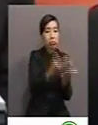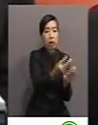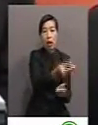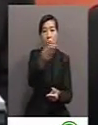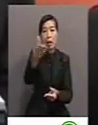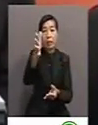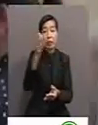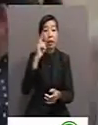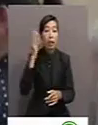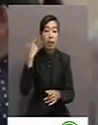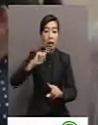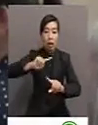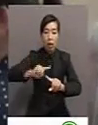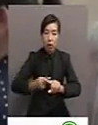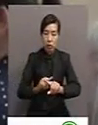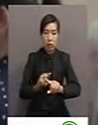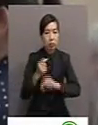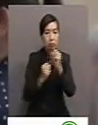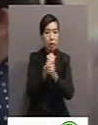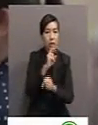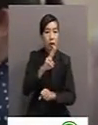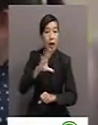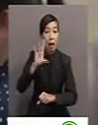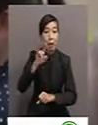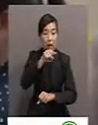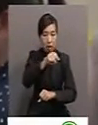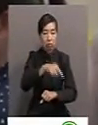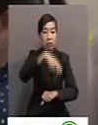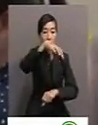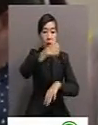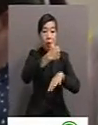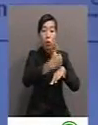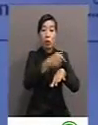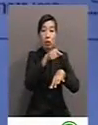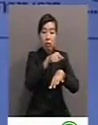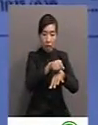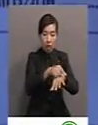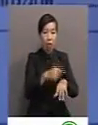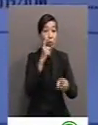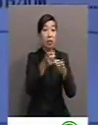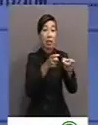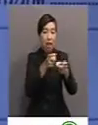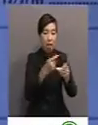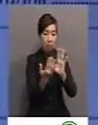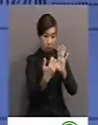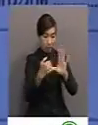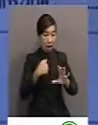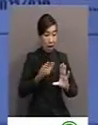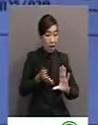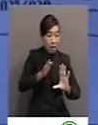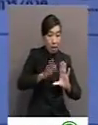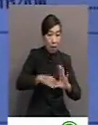ปี58ผู้จัดการภาคนี่มาซักชวนตัวเองและครอบครัวให้ทำประกันชีวิตก็ทำไป4 กรมธรรม์ค่ะรว